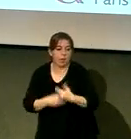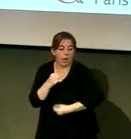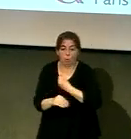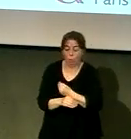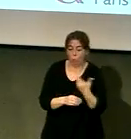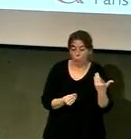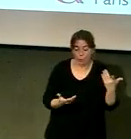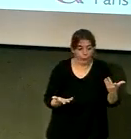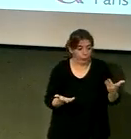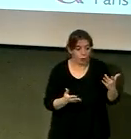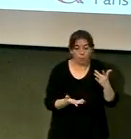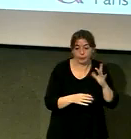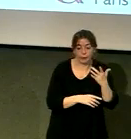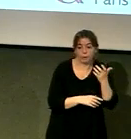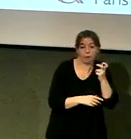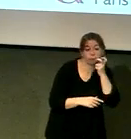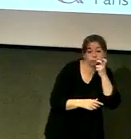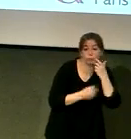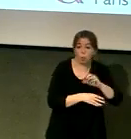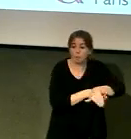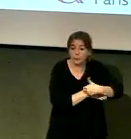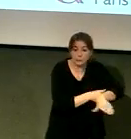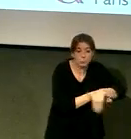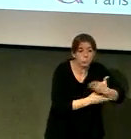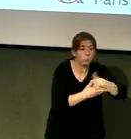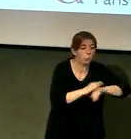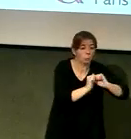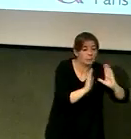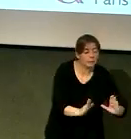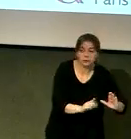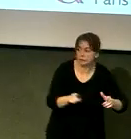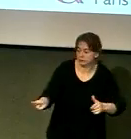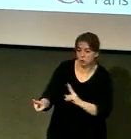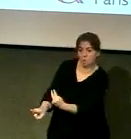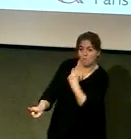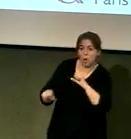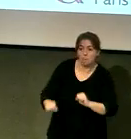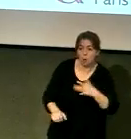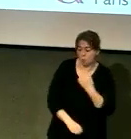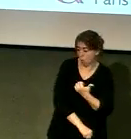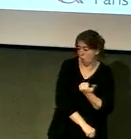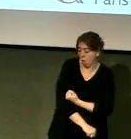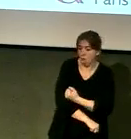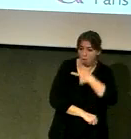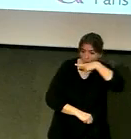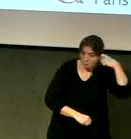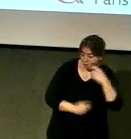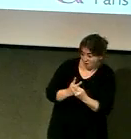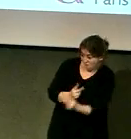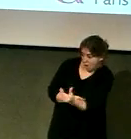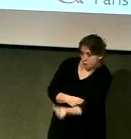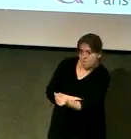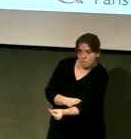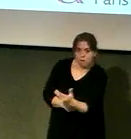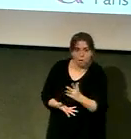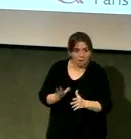voir. Il peut y avoir de la prostitution au domicile, il peut y avoir de l'injection de drogue devant l'enfant. Généralement,